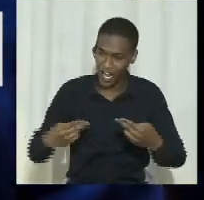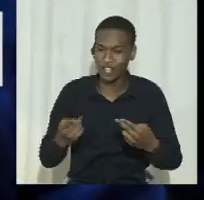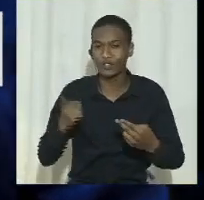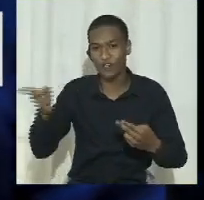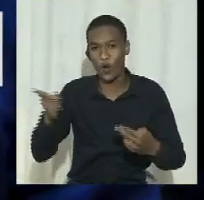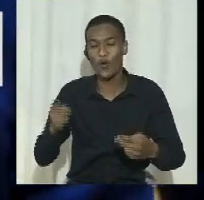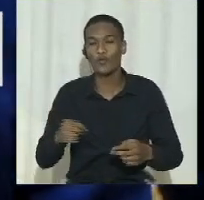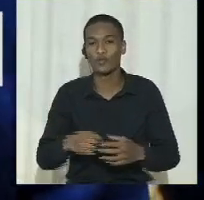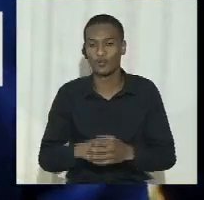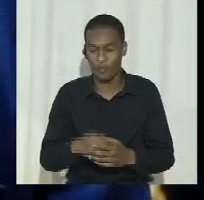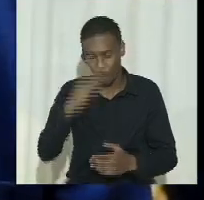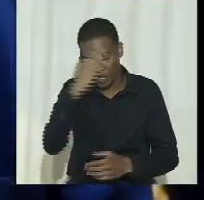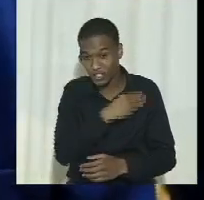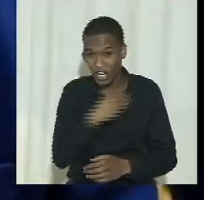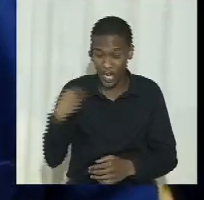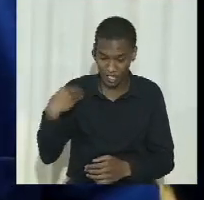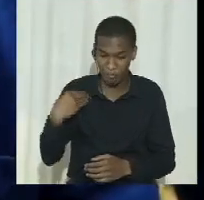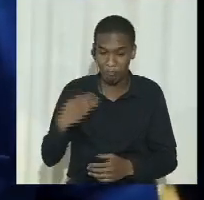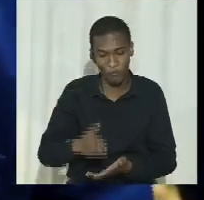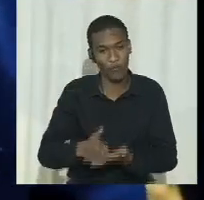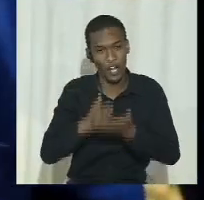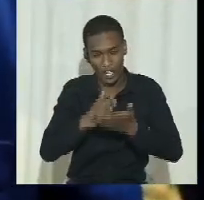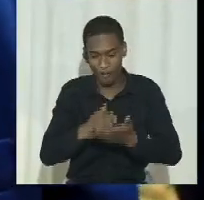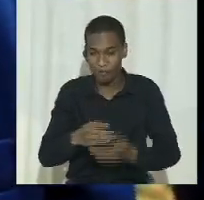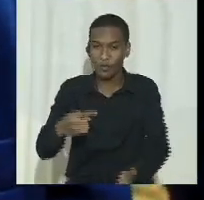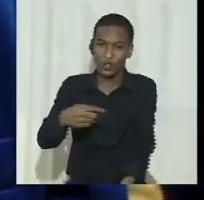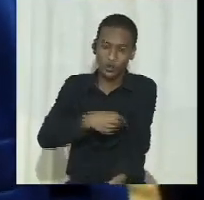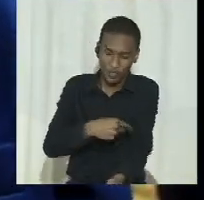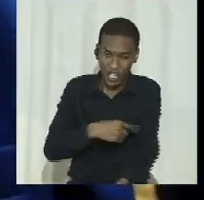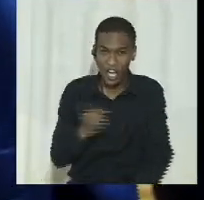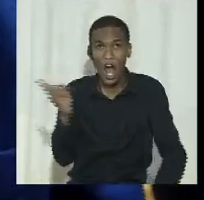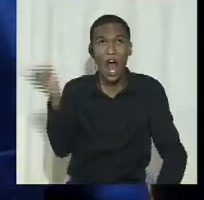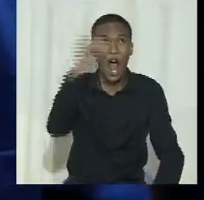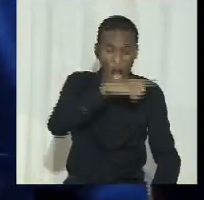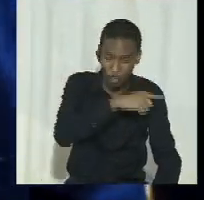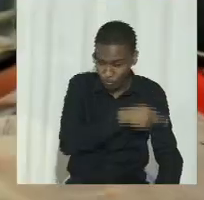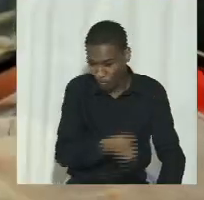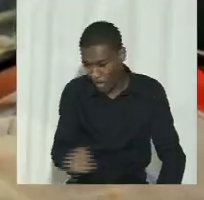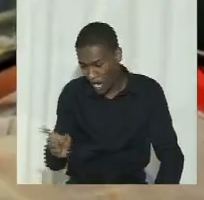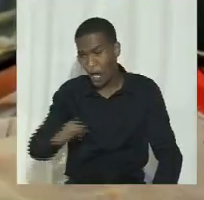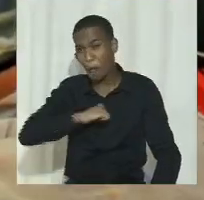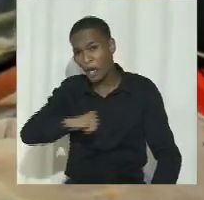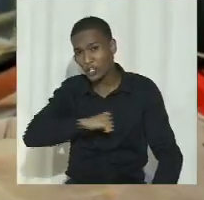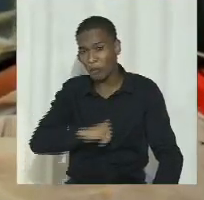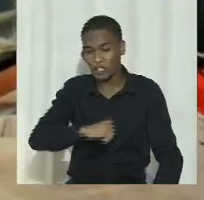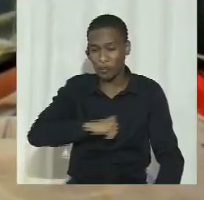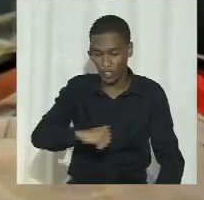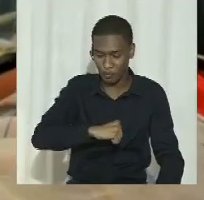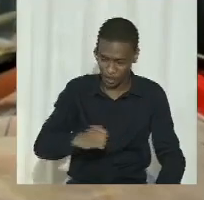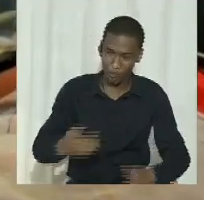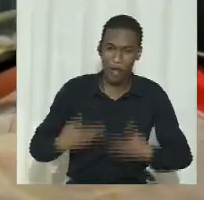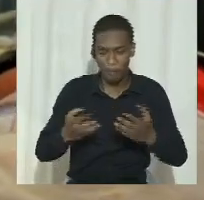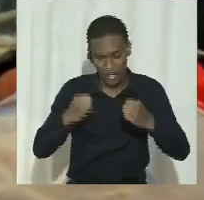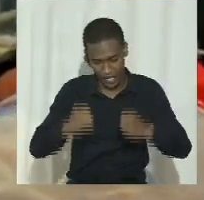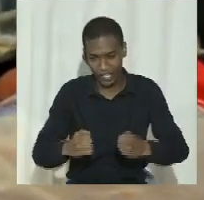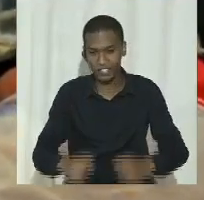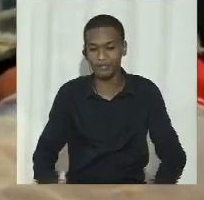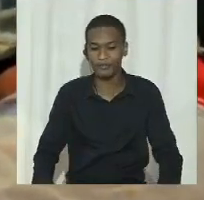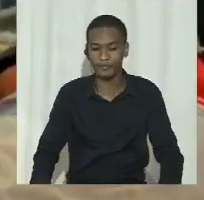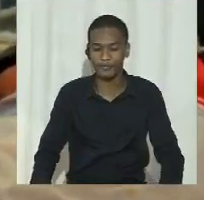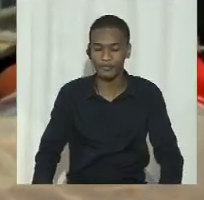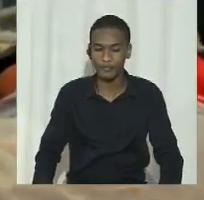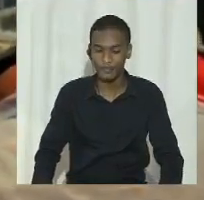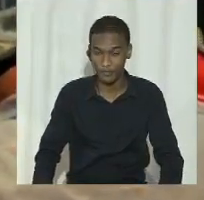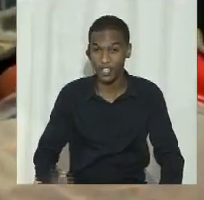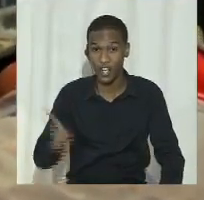fitoravan'ny solotenam-panjakana aty a dokotera zay miasa andramanalina dia mahirina zany fa dia mampahery indrindra. Notoloran'ny filohan'ny